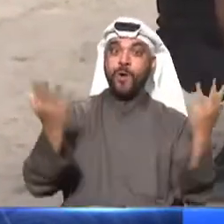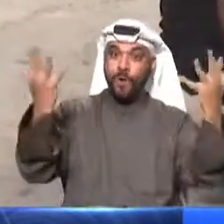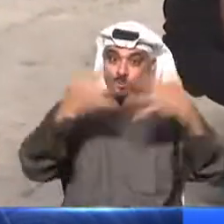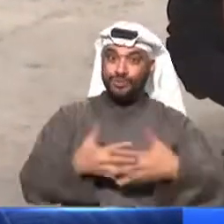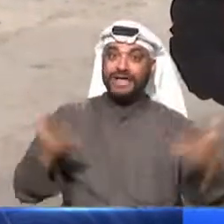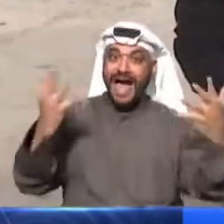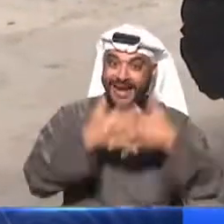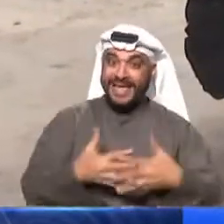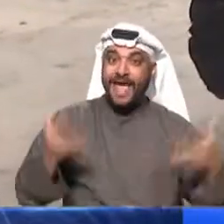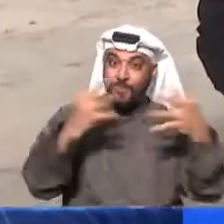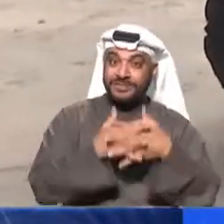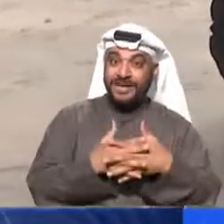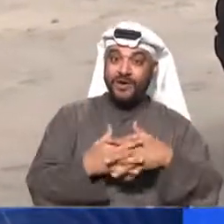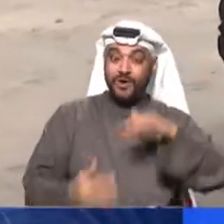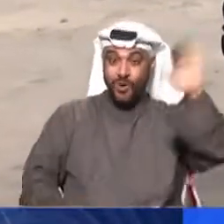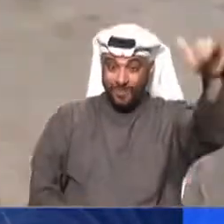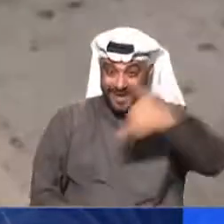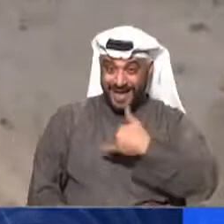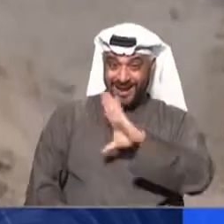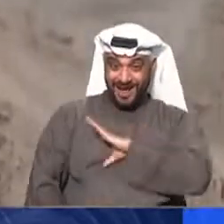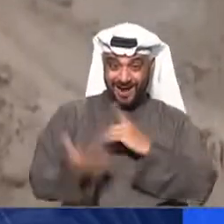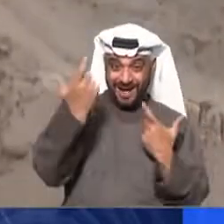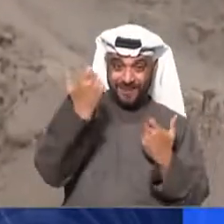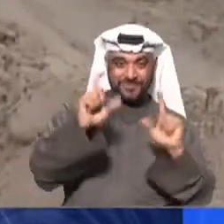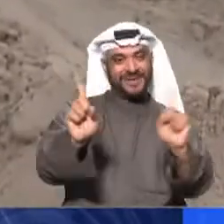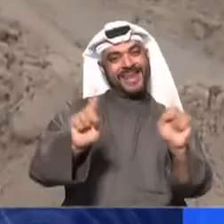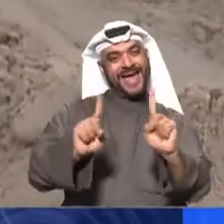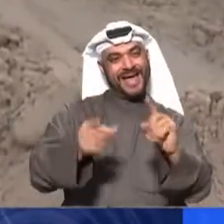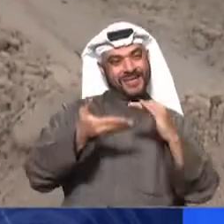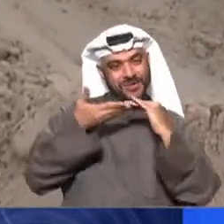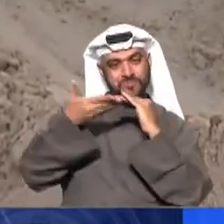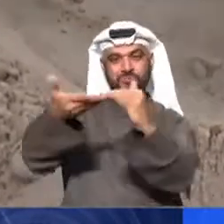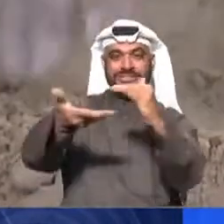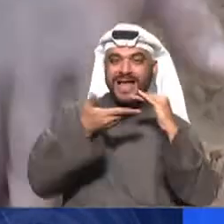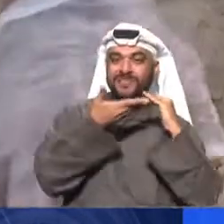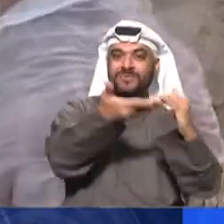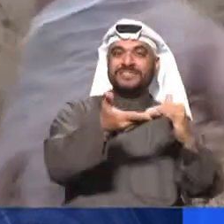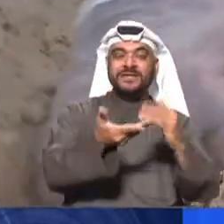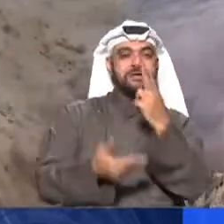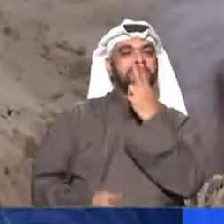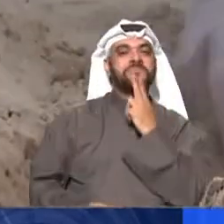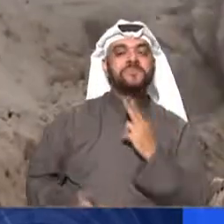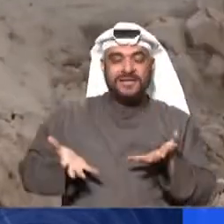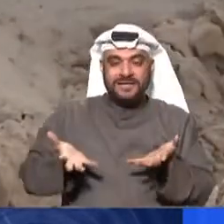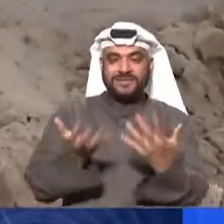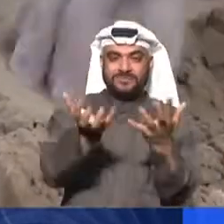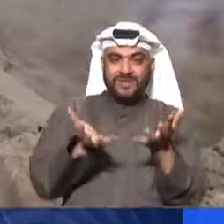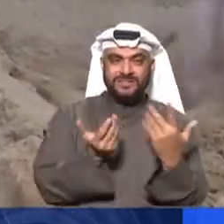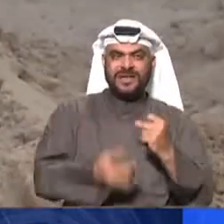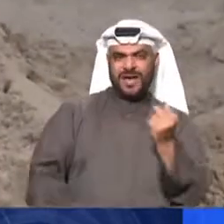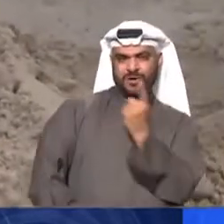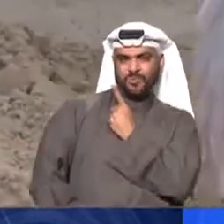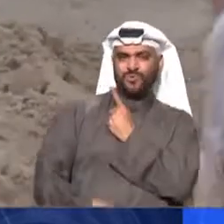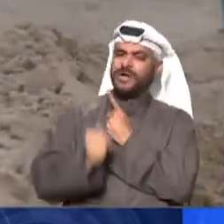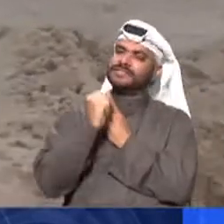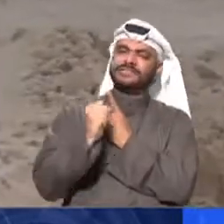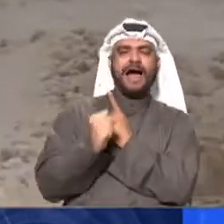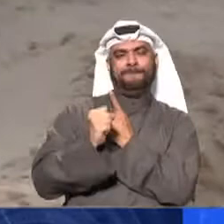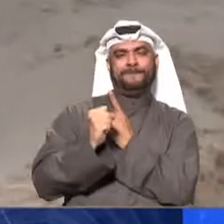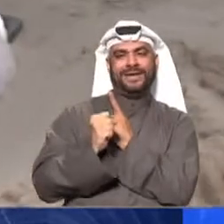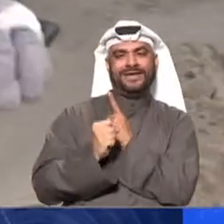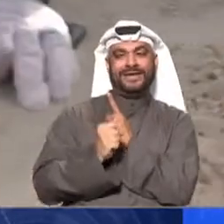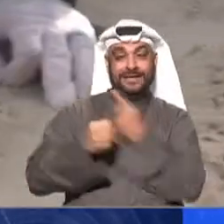بس جايين لقتال ولا شيء، حتى لمساعدتنا في بناء أي شيء. إحنا بروحنا ما نقدر نسوي شيء، وإذا شفتوا